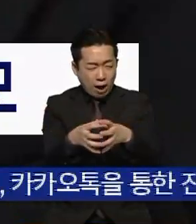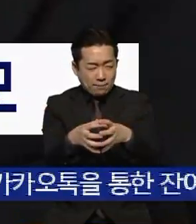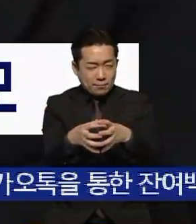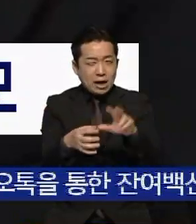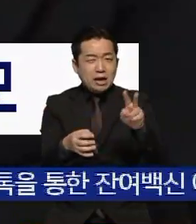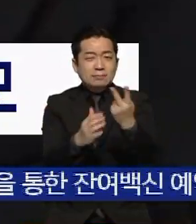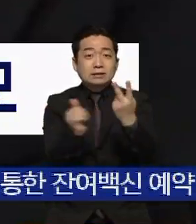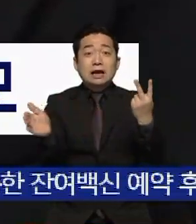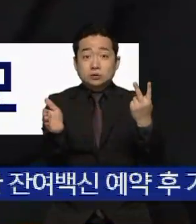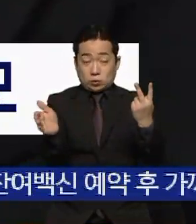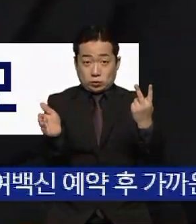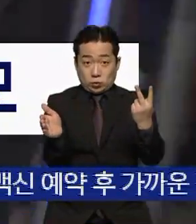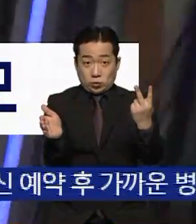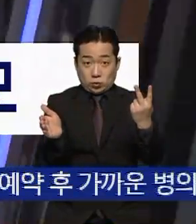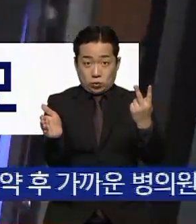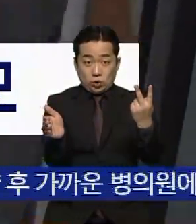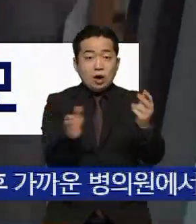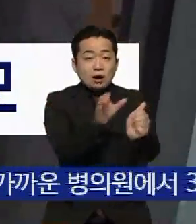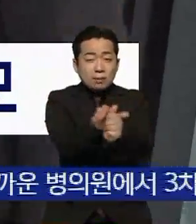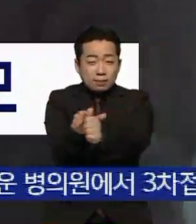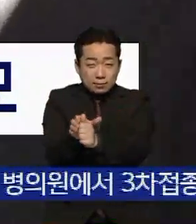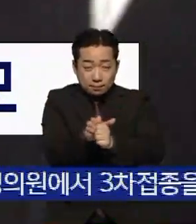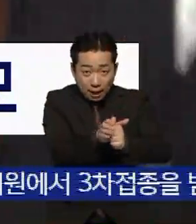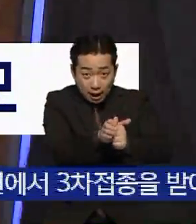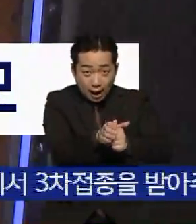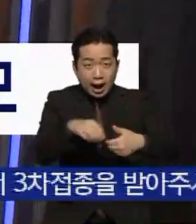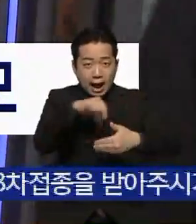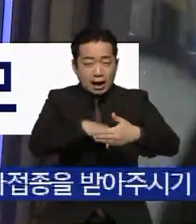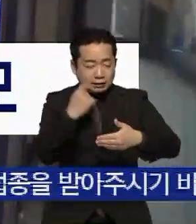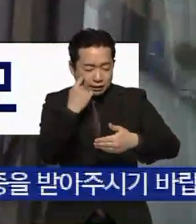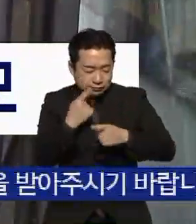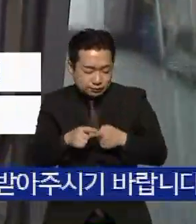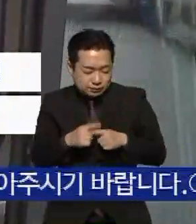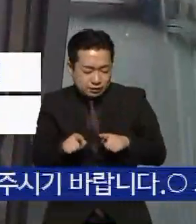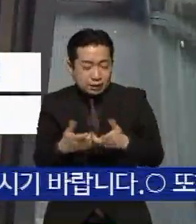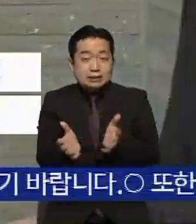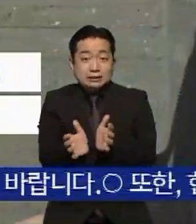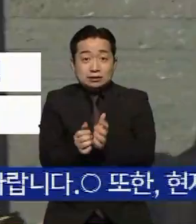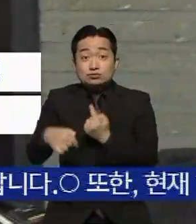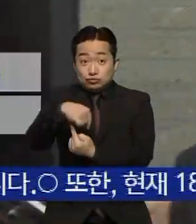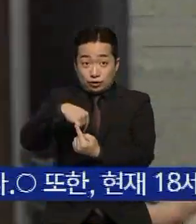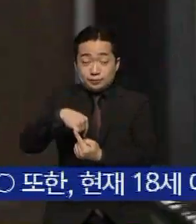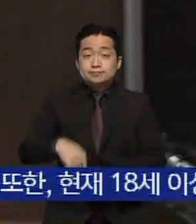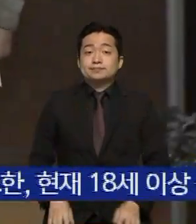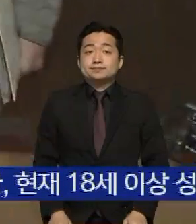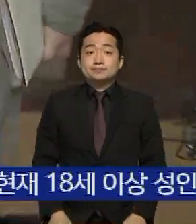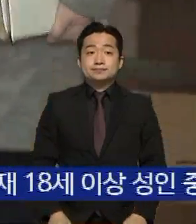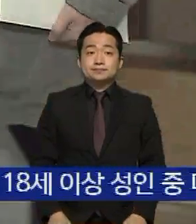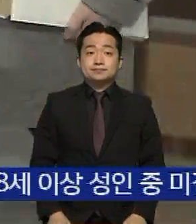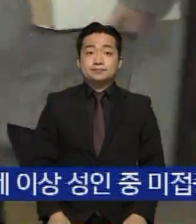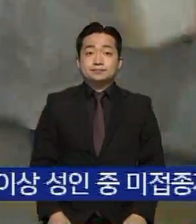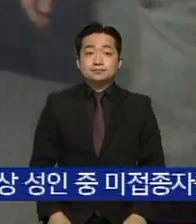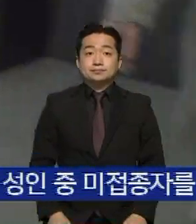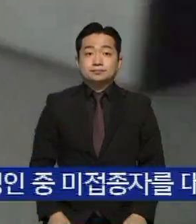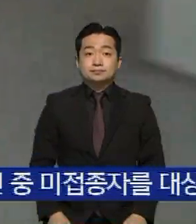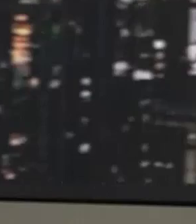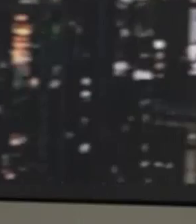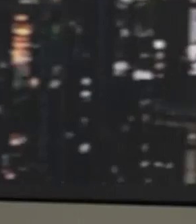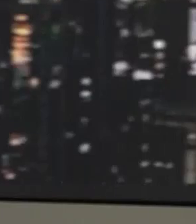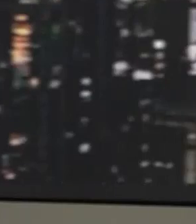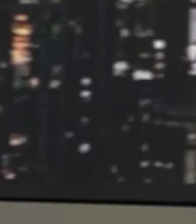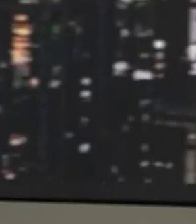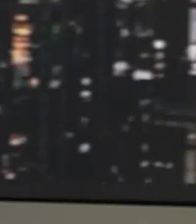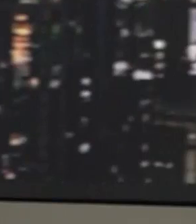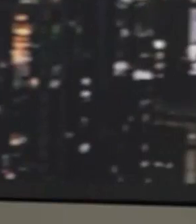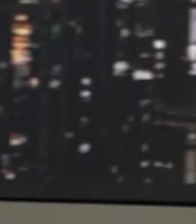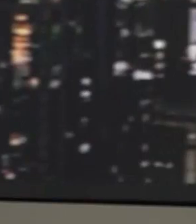보이는데, 인수위 구성원 선발을 위한 자체 인사검증팀도 가동됩니다. SBS 김영래입니다.